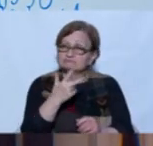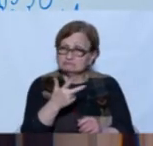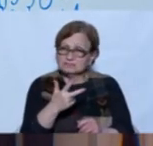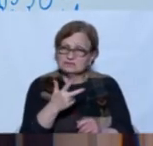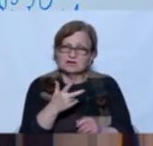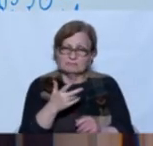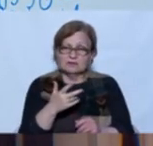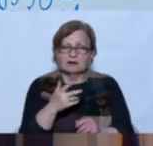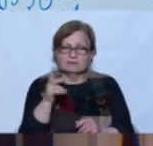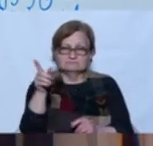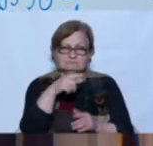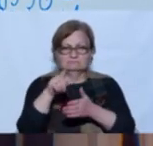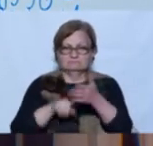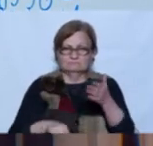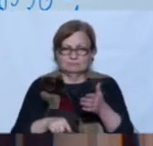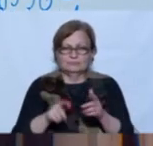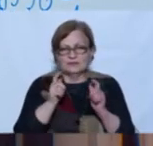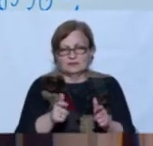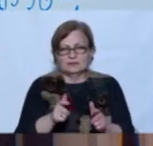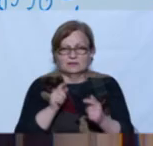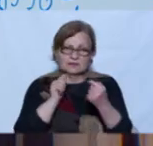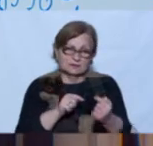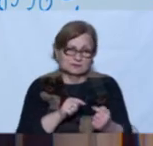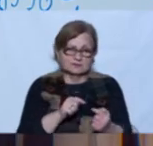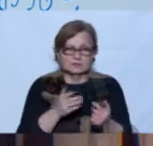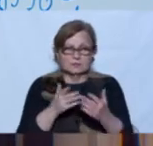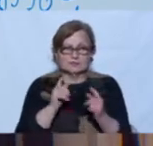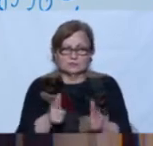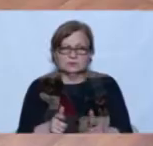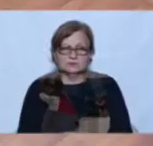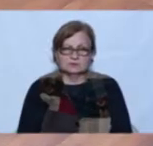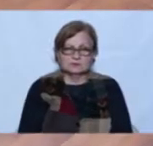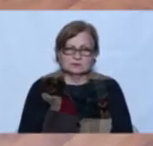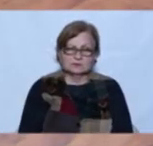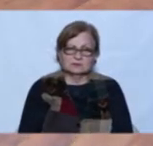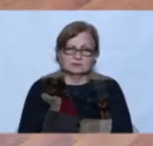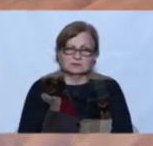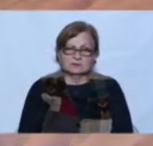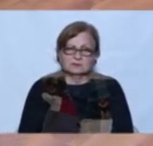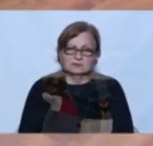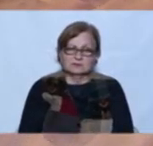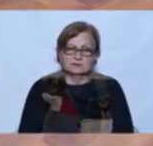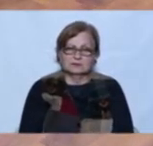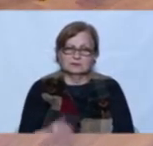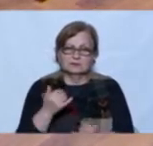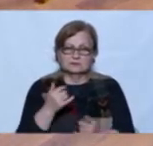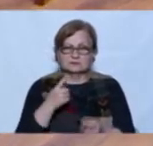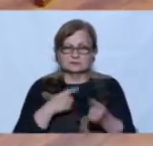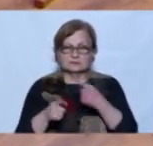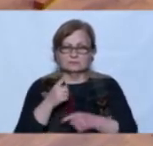მისი თვალსაზრისი, ეთანხმება თუ ეწინააღმდეგება მას. მოდით ახლა დავუბრუნდეთ